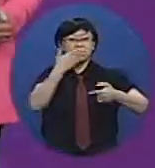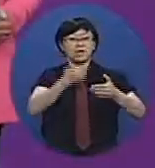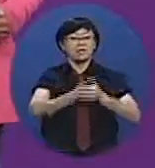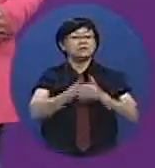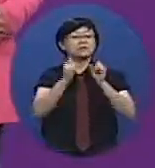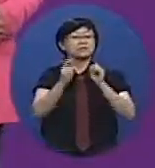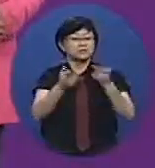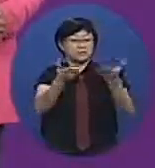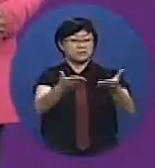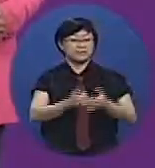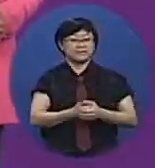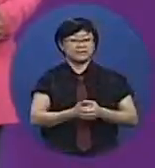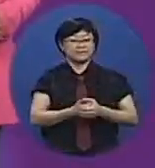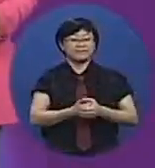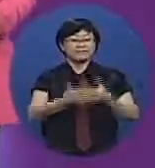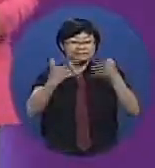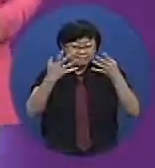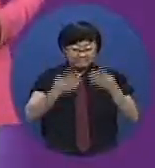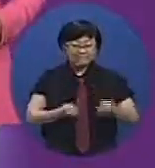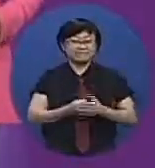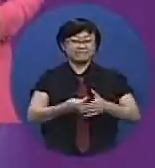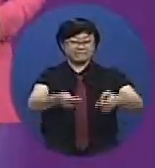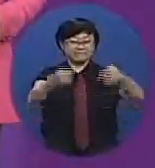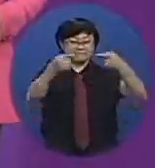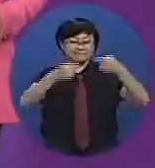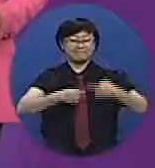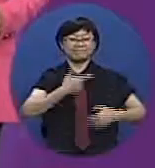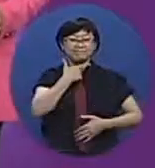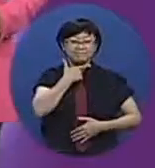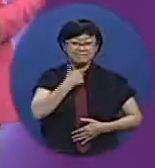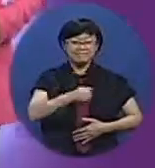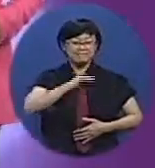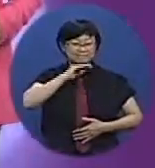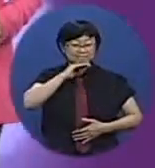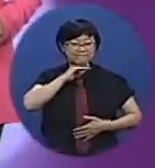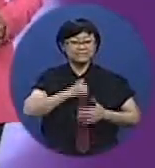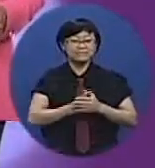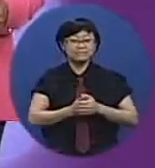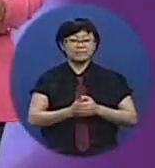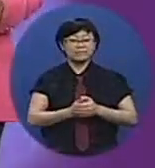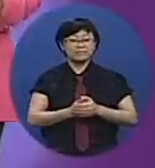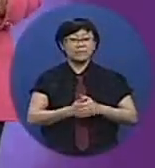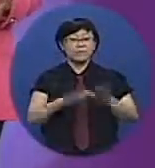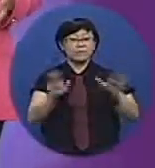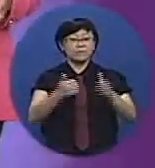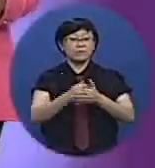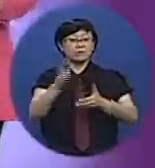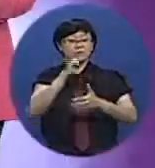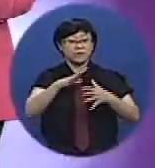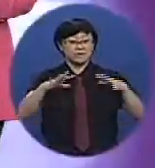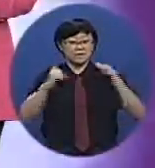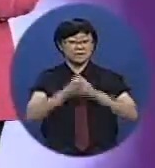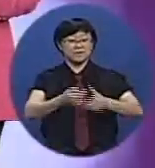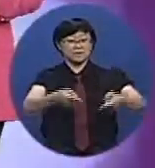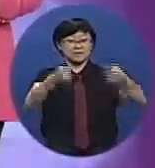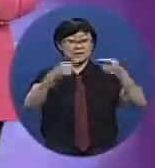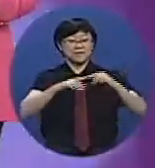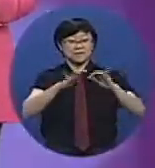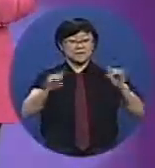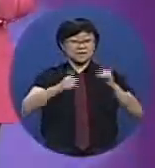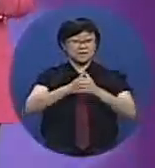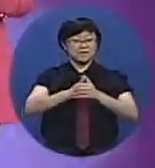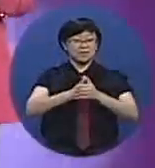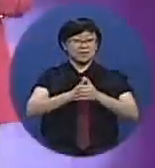기회를 드리니까요. 많은 참여 바라겠습니다. 네, 그리고요. 오늘 노래자랑에 참가하신 분